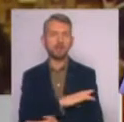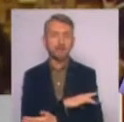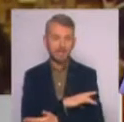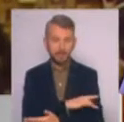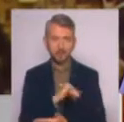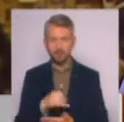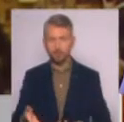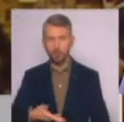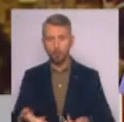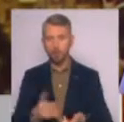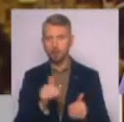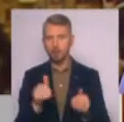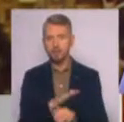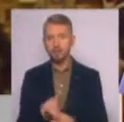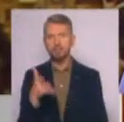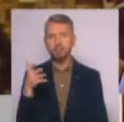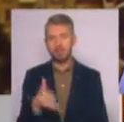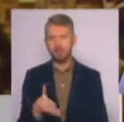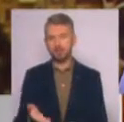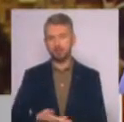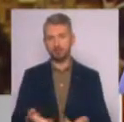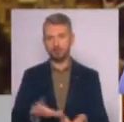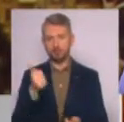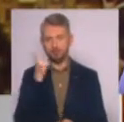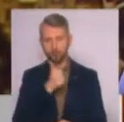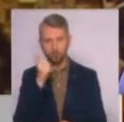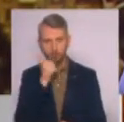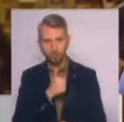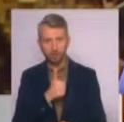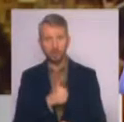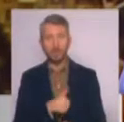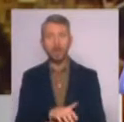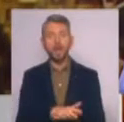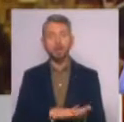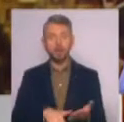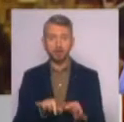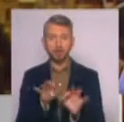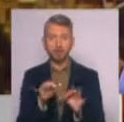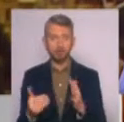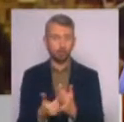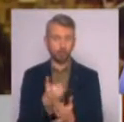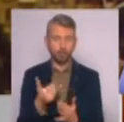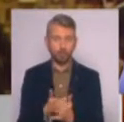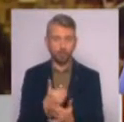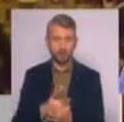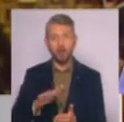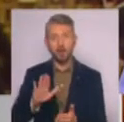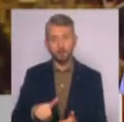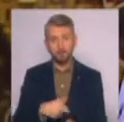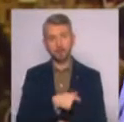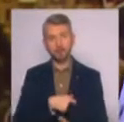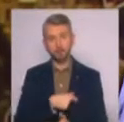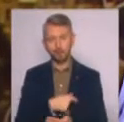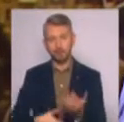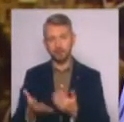проходити пішки не менше 5000 кроків кожного дня. Далі випуск столичних телевізійних новин, а після –